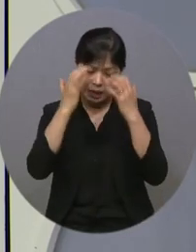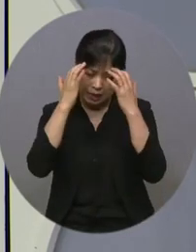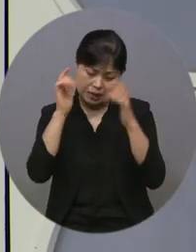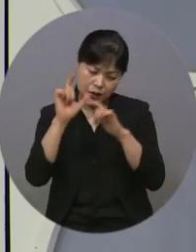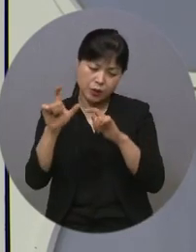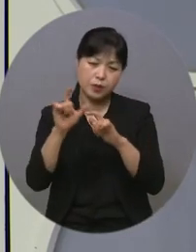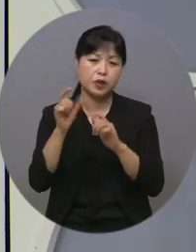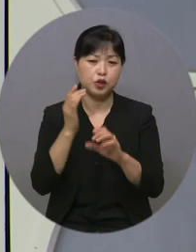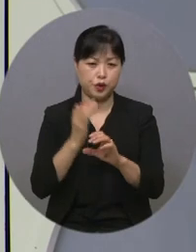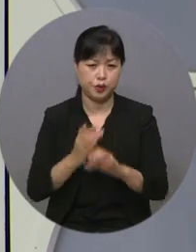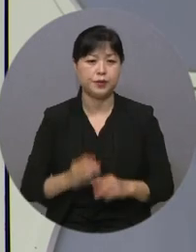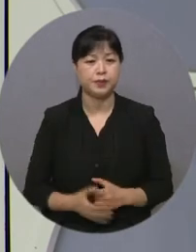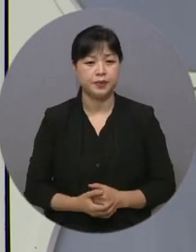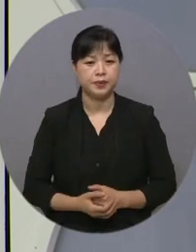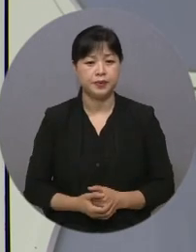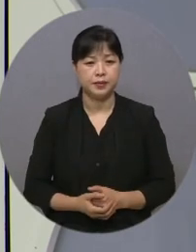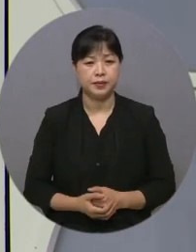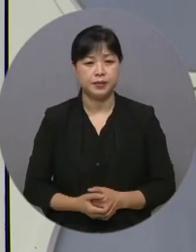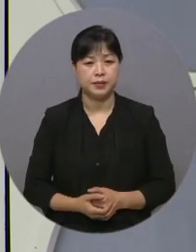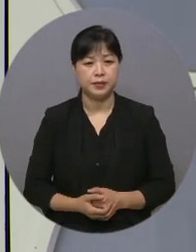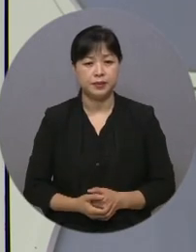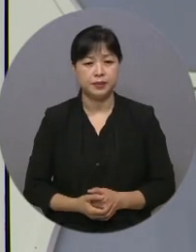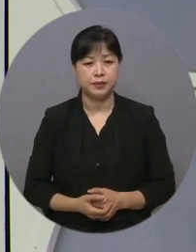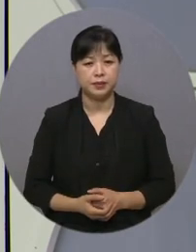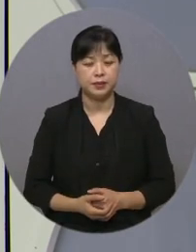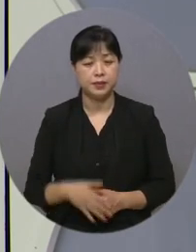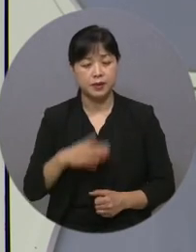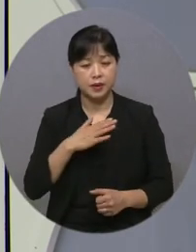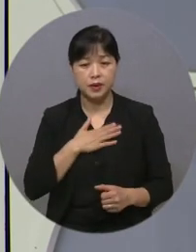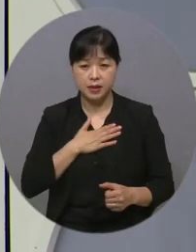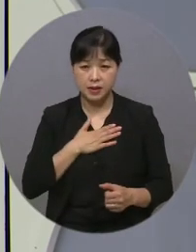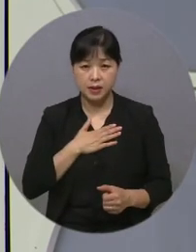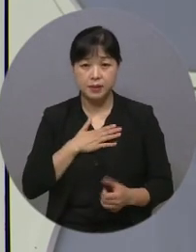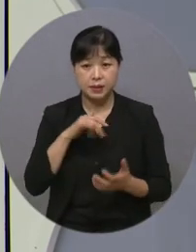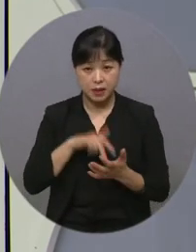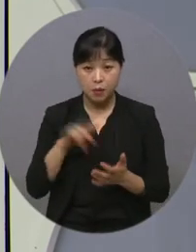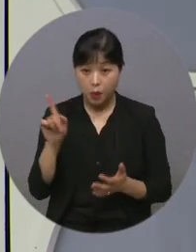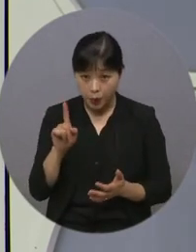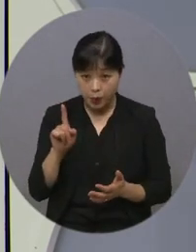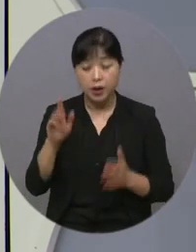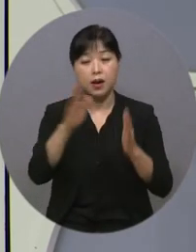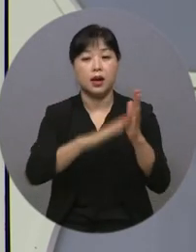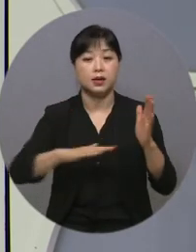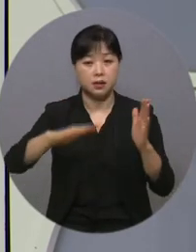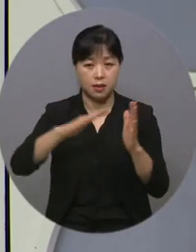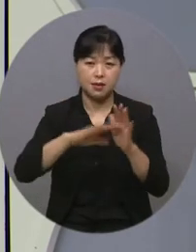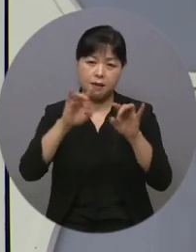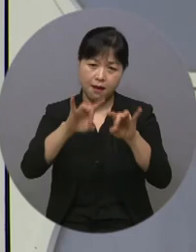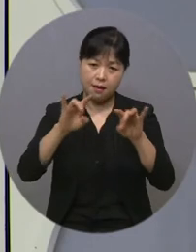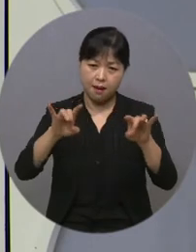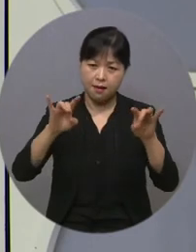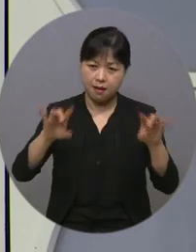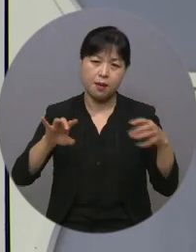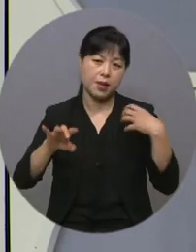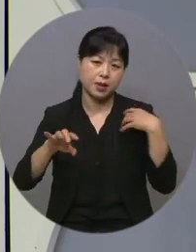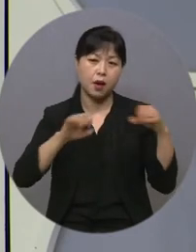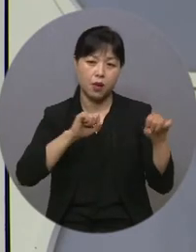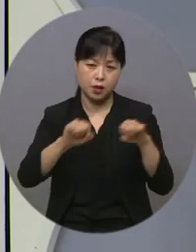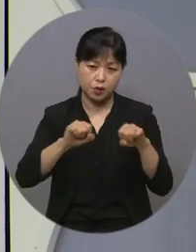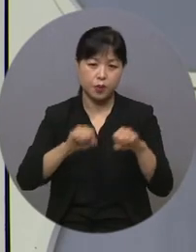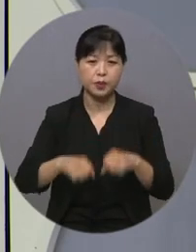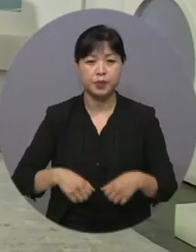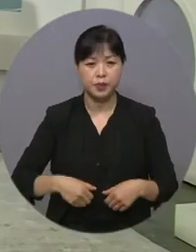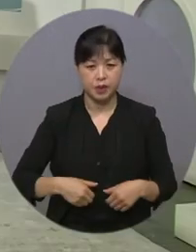있습니다. 그래서 저는 가정에서도 일일이 다 대처를 해야 되겠지만